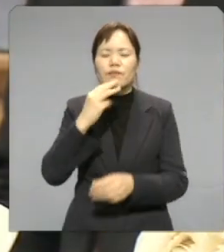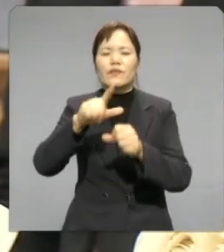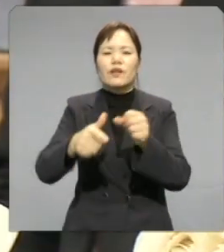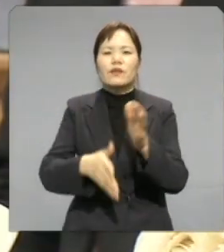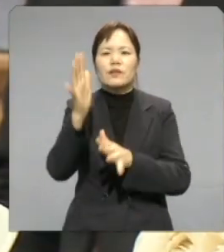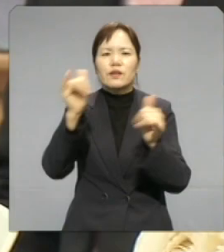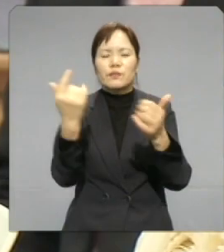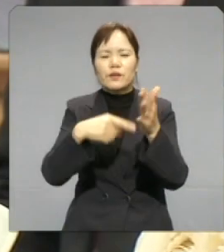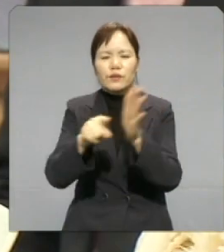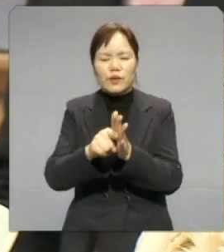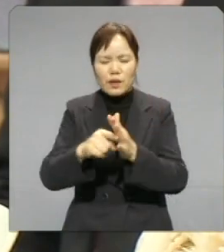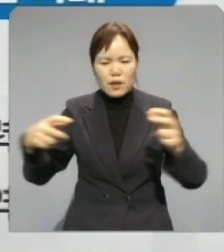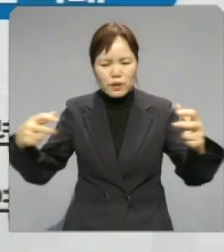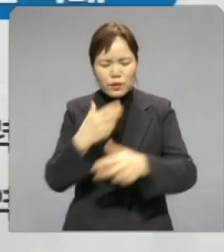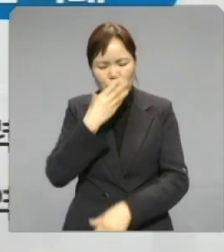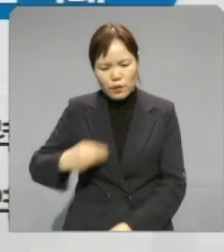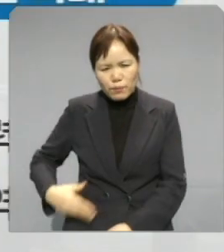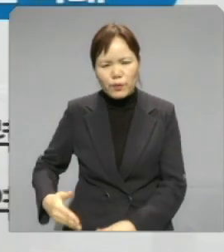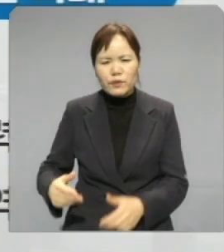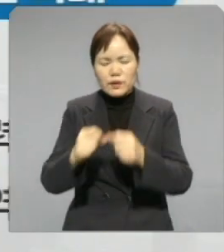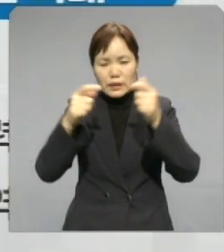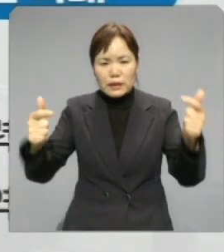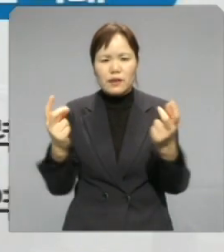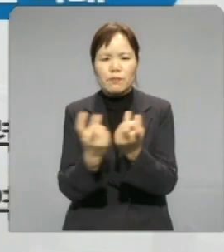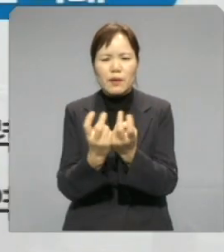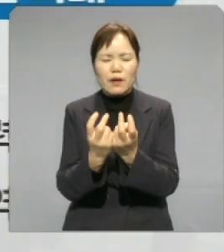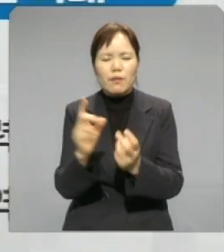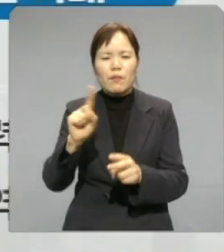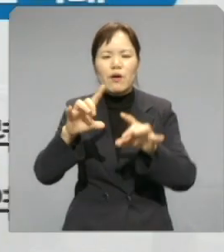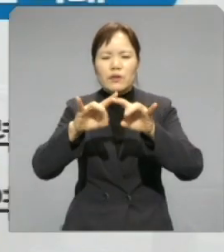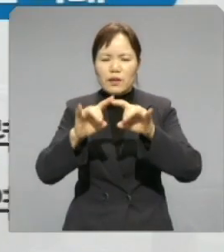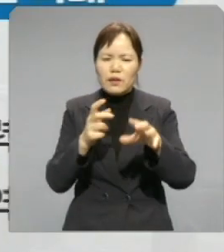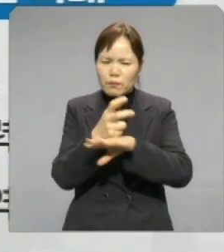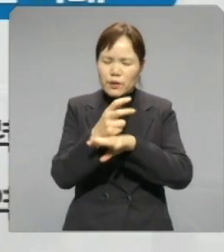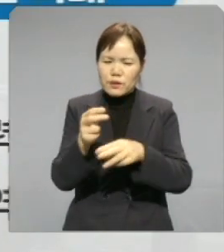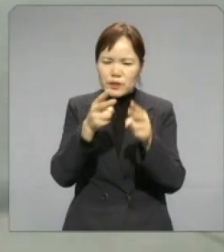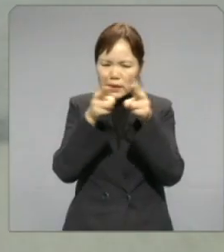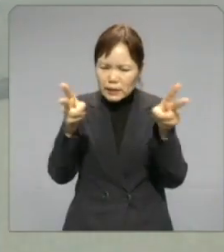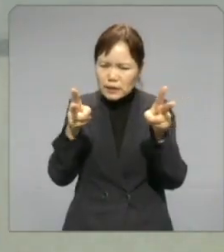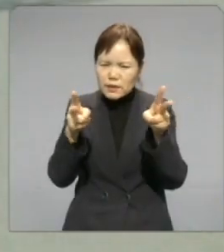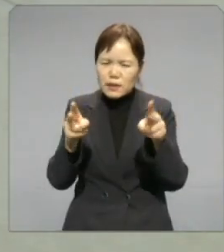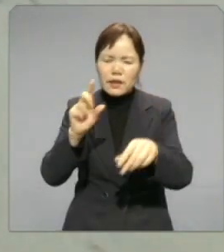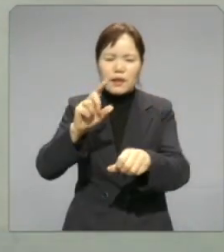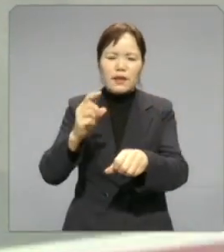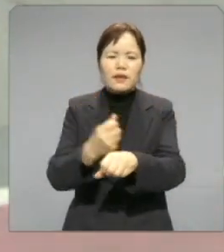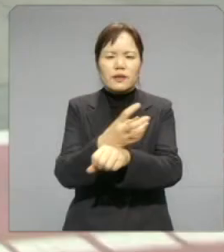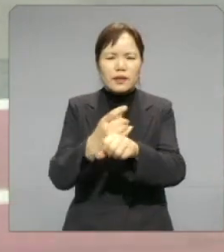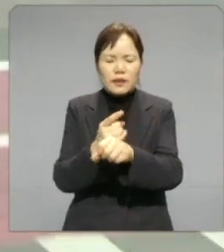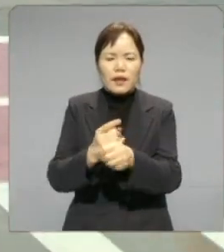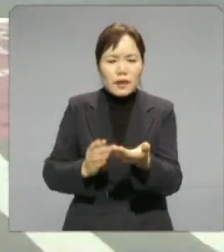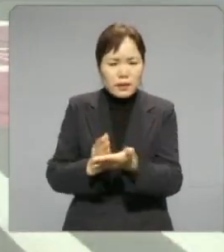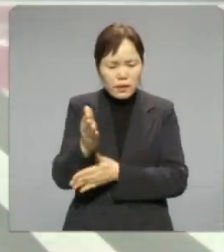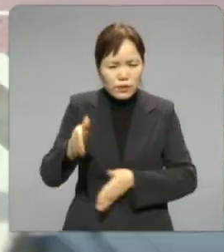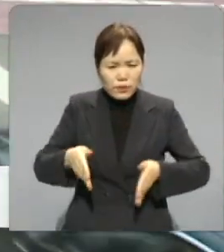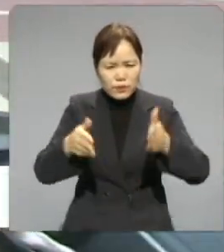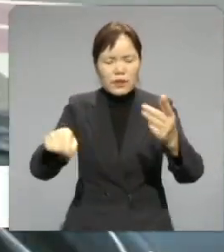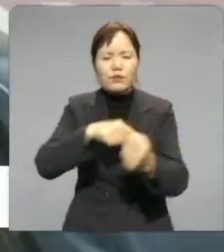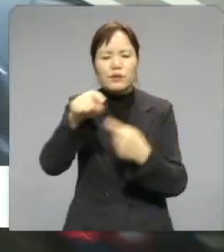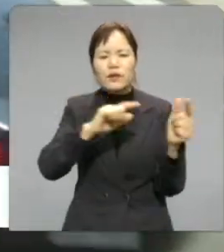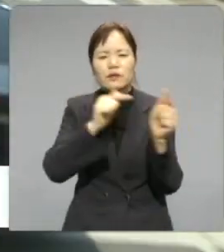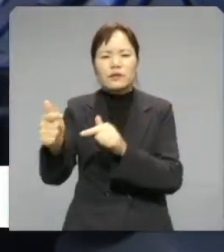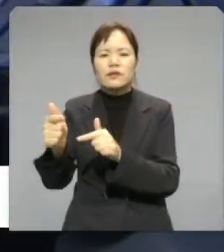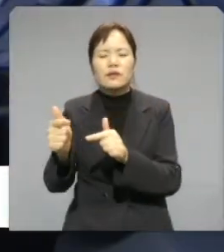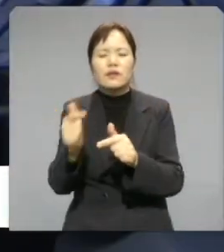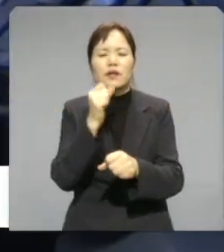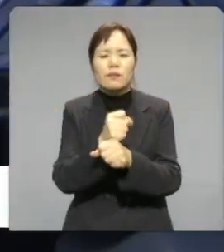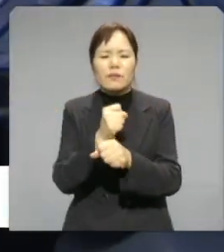위한 교통복지 확충 방안으로 2층 전기버스 확대, 시간제 전용차로 운영 등도 마련했습니다. 이